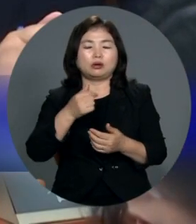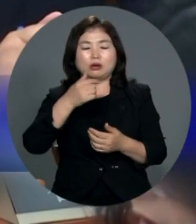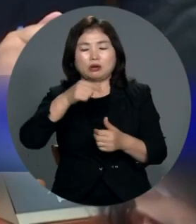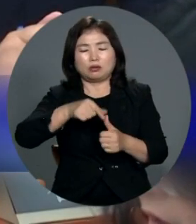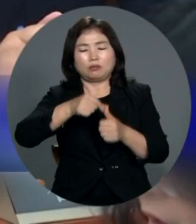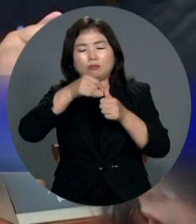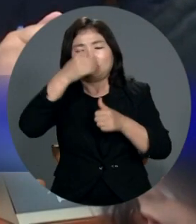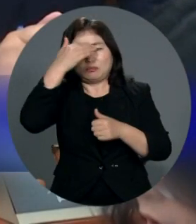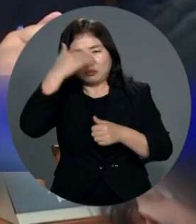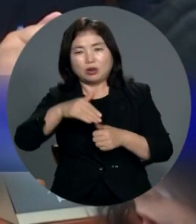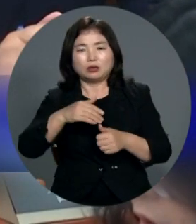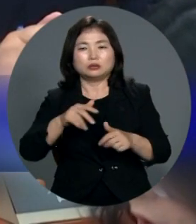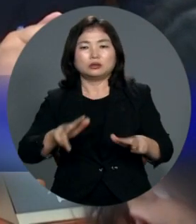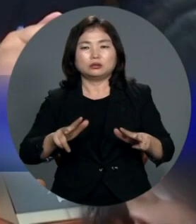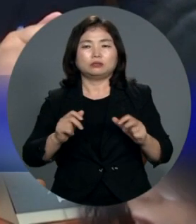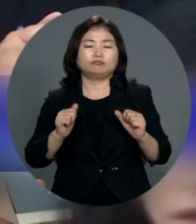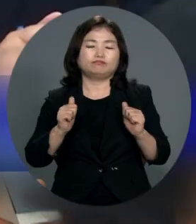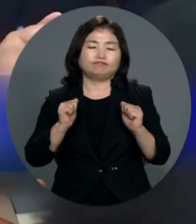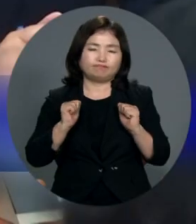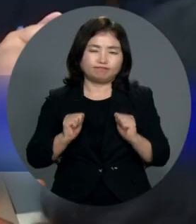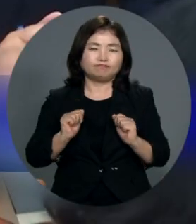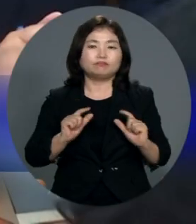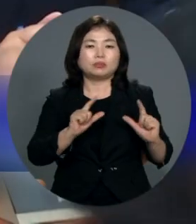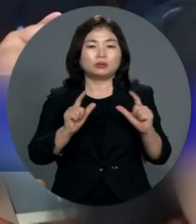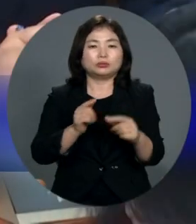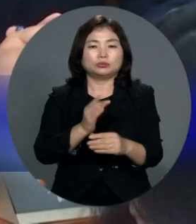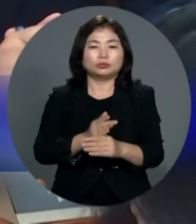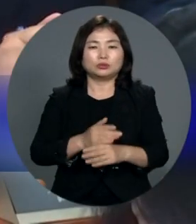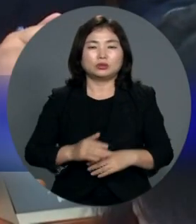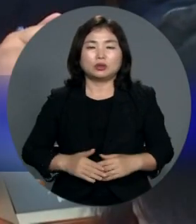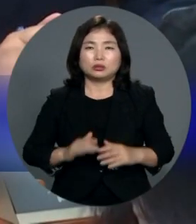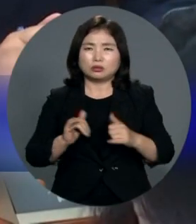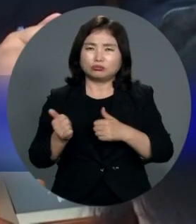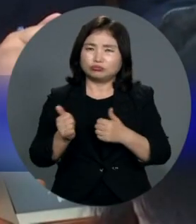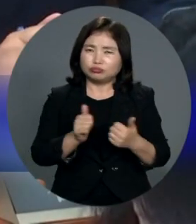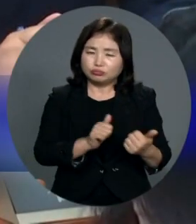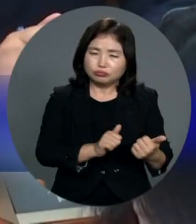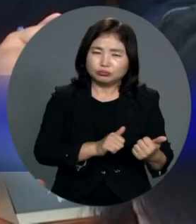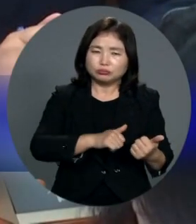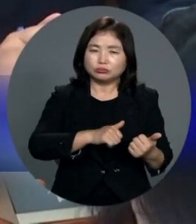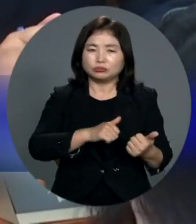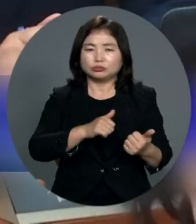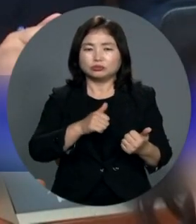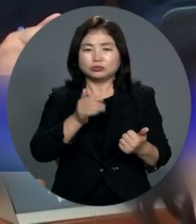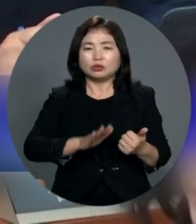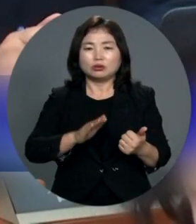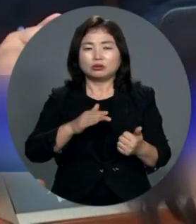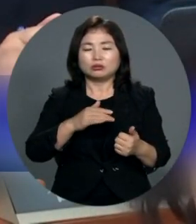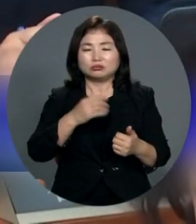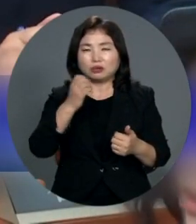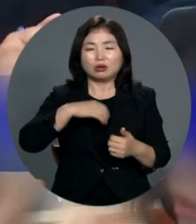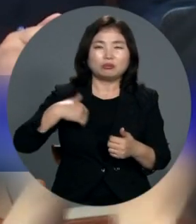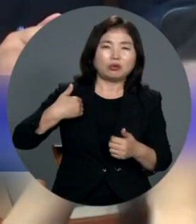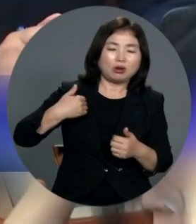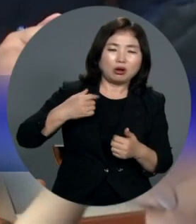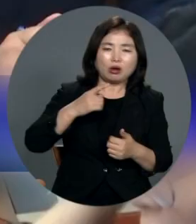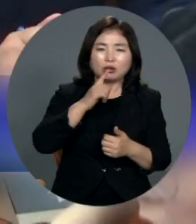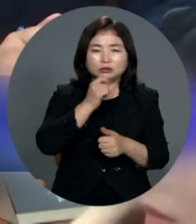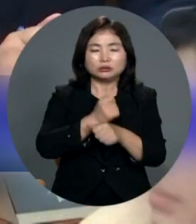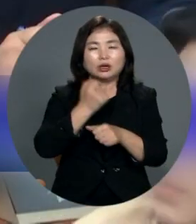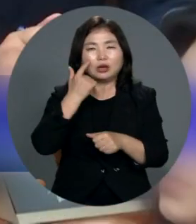고세일생으로 살아서 지금까지 그 견디고 있습니다. 사람이 죽어가도 그렇게 부인할